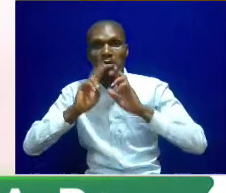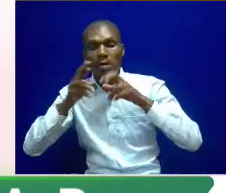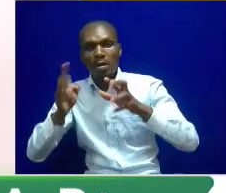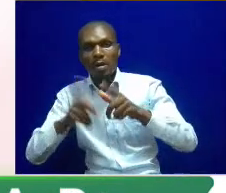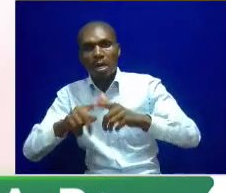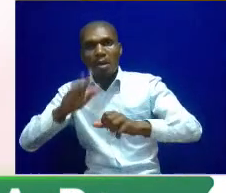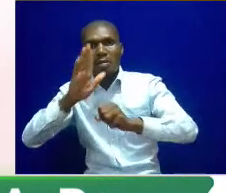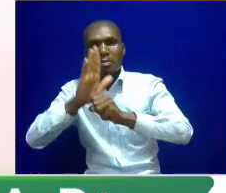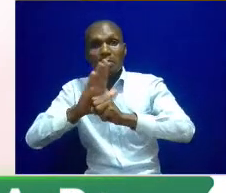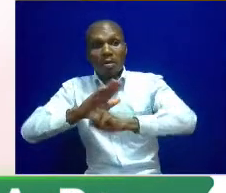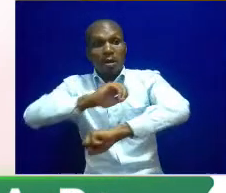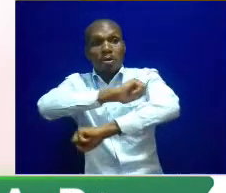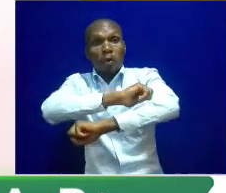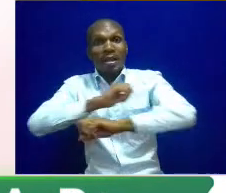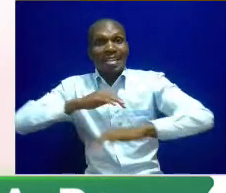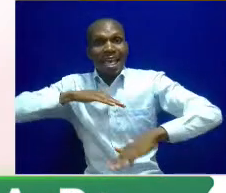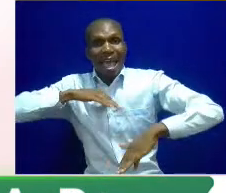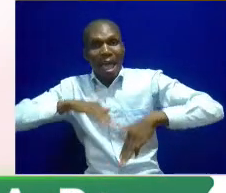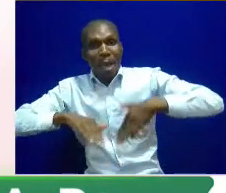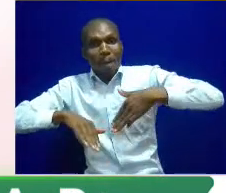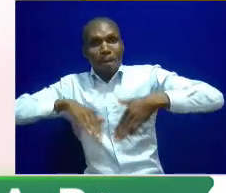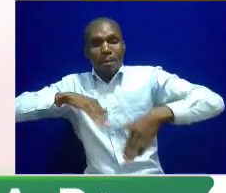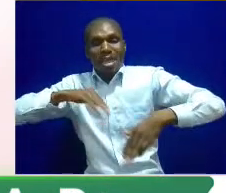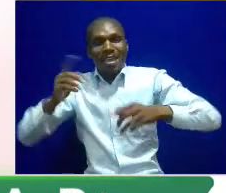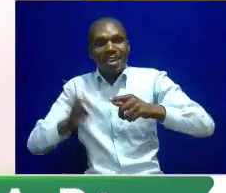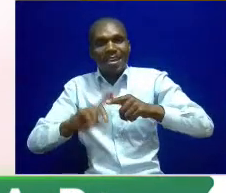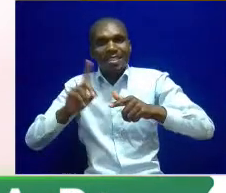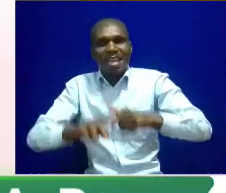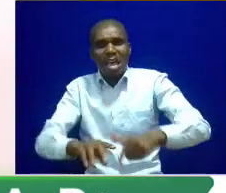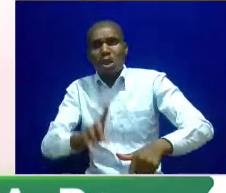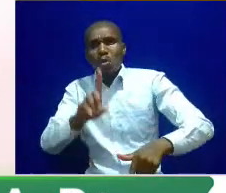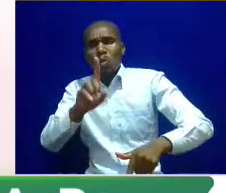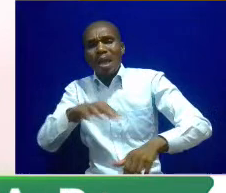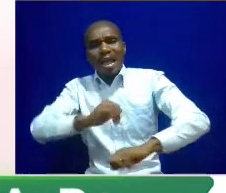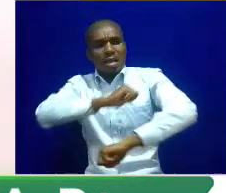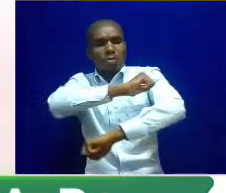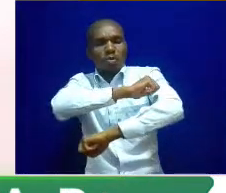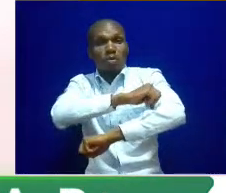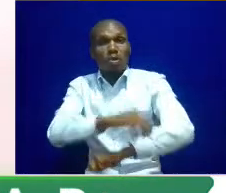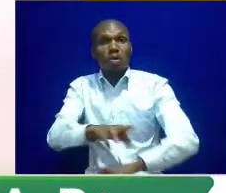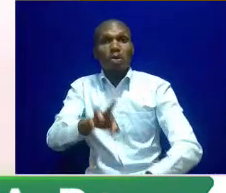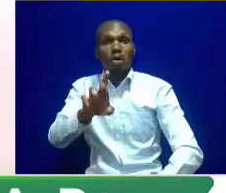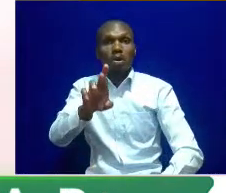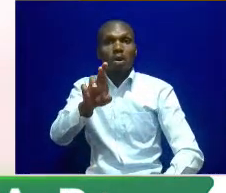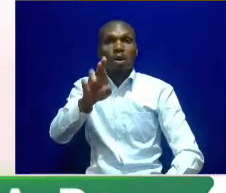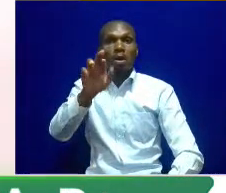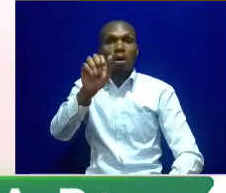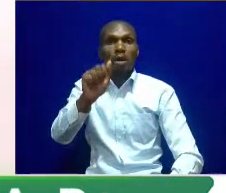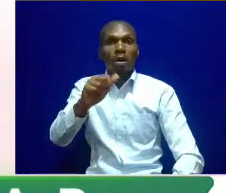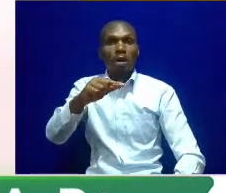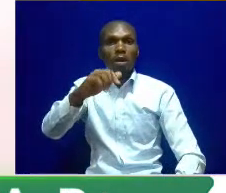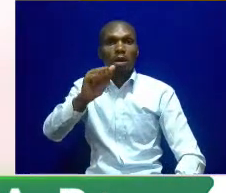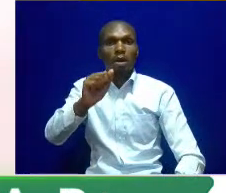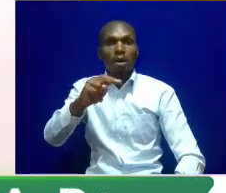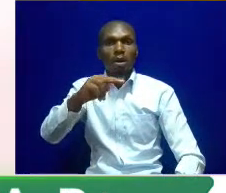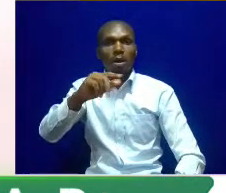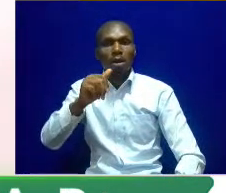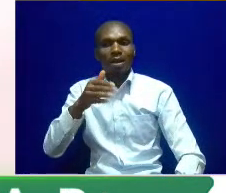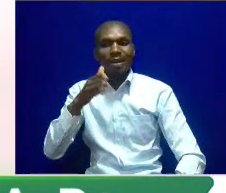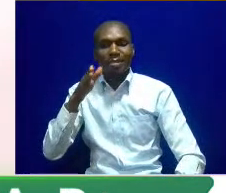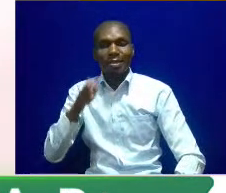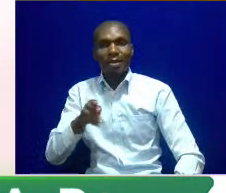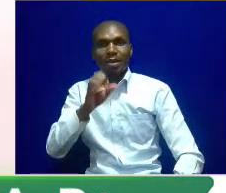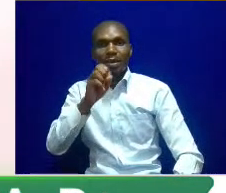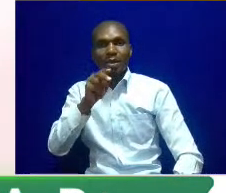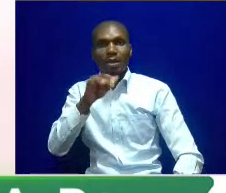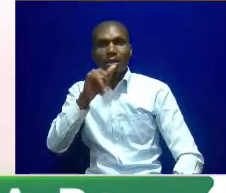kreta matemo ajua abu kulende ase skuru ya St. Thomas ilagange igotoka ase wadi ya Bogisero ase bunge ya kitu cha